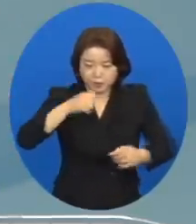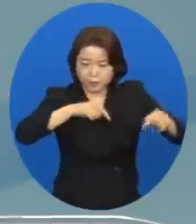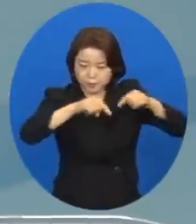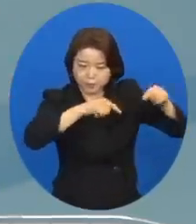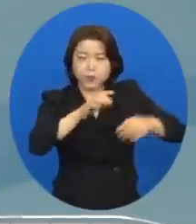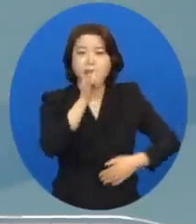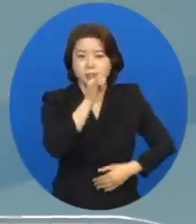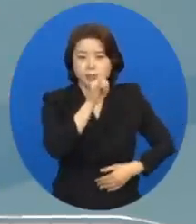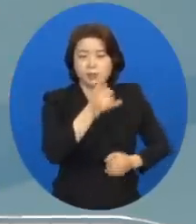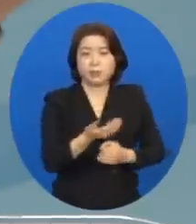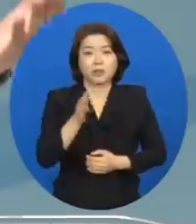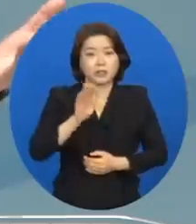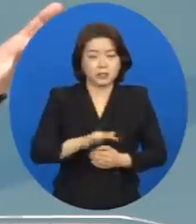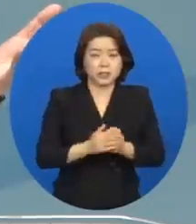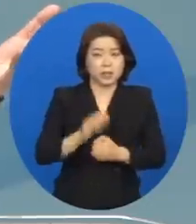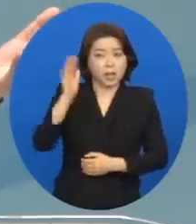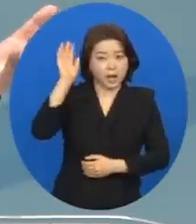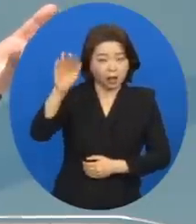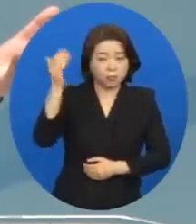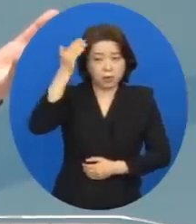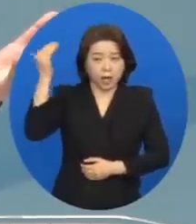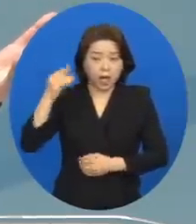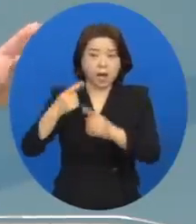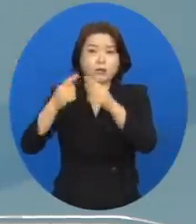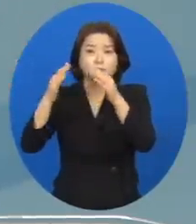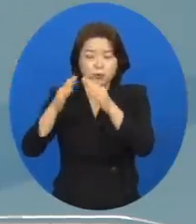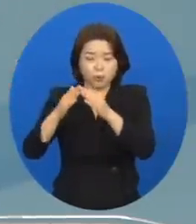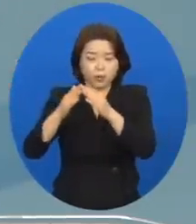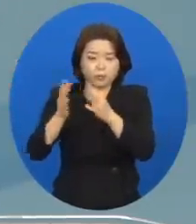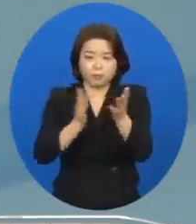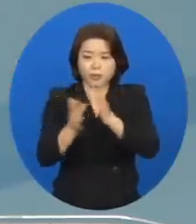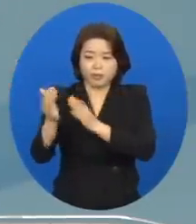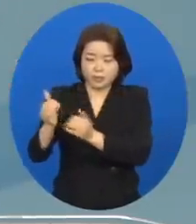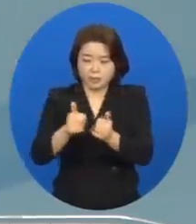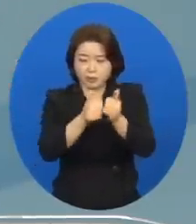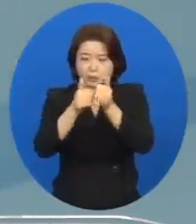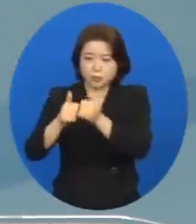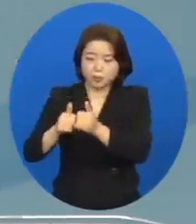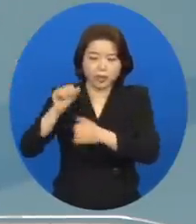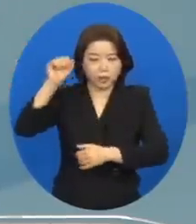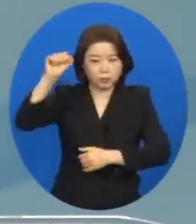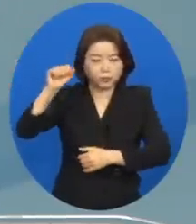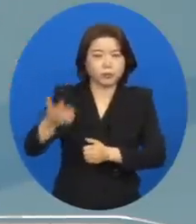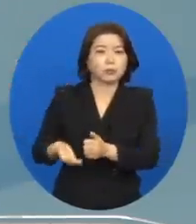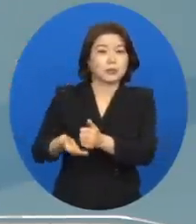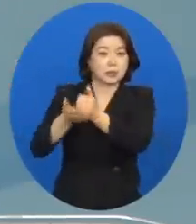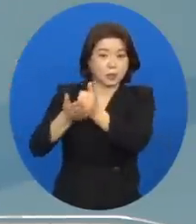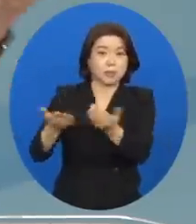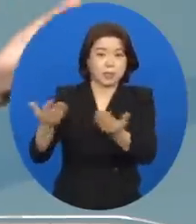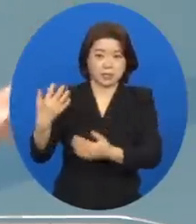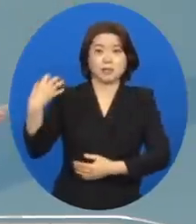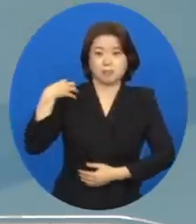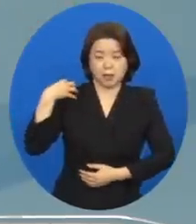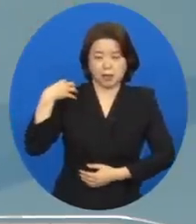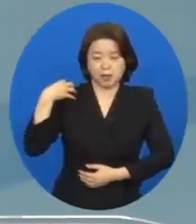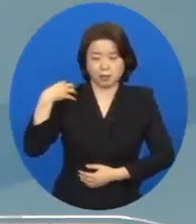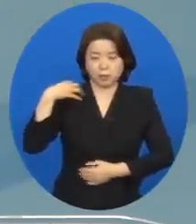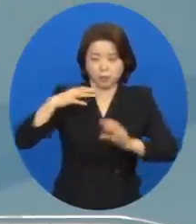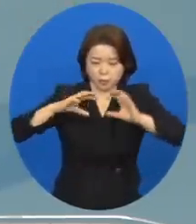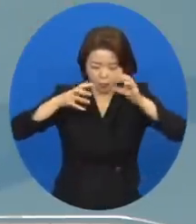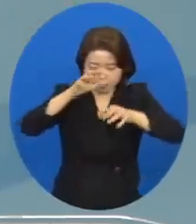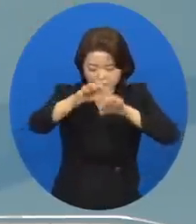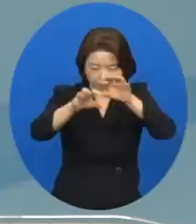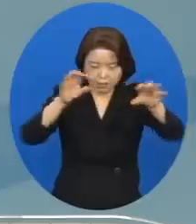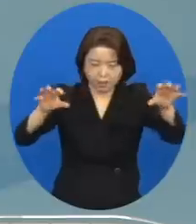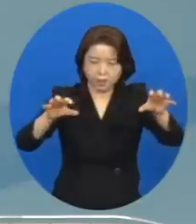이제는 한국교회 전체의 예수동행 운동을 섬기는 일을 하게 되고 또 전 세계에